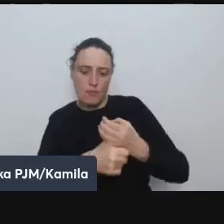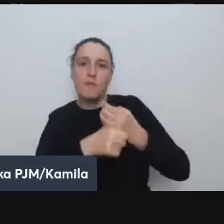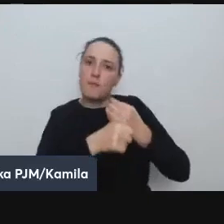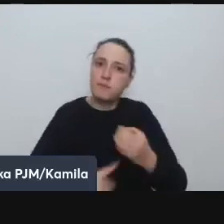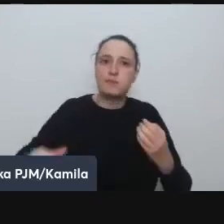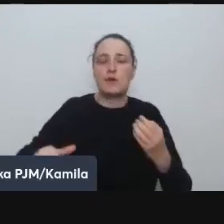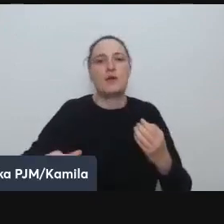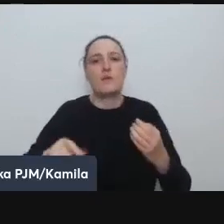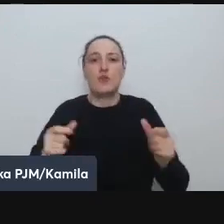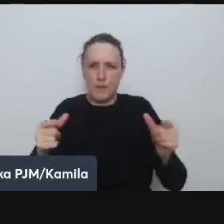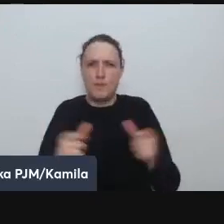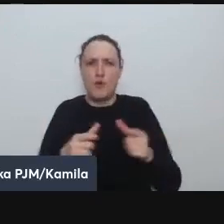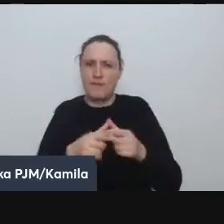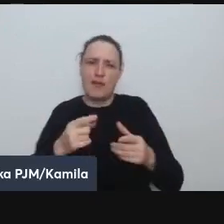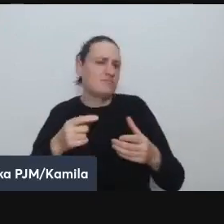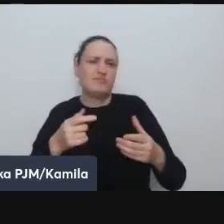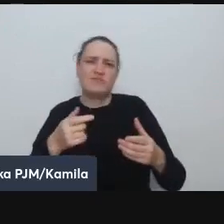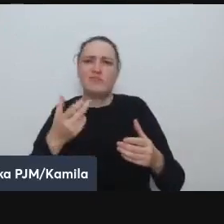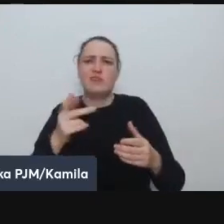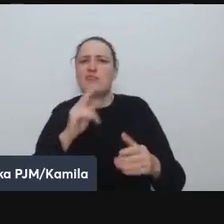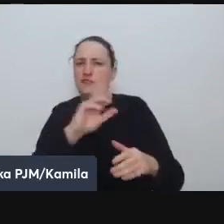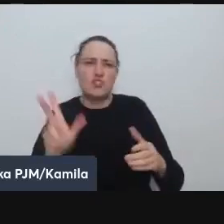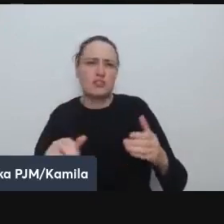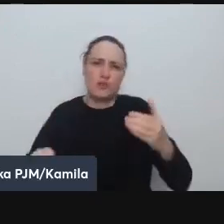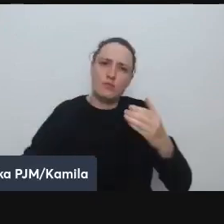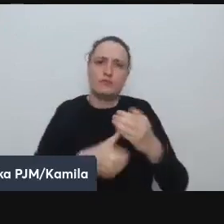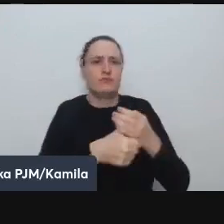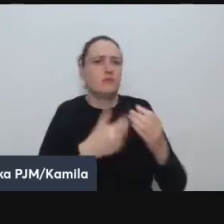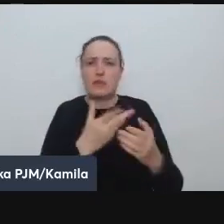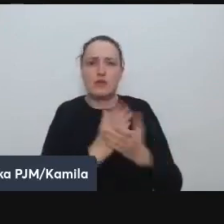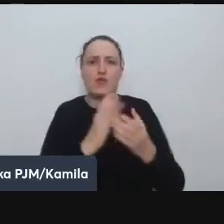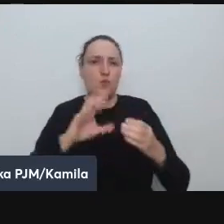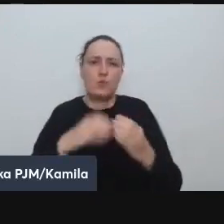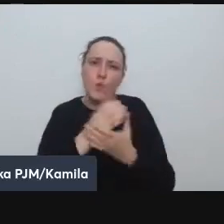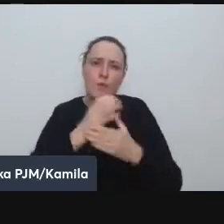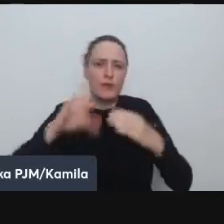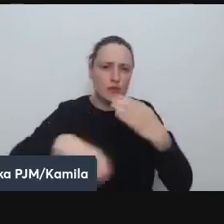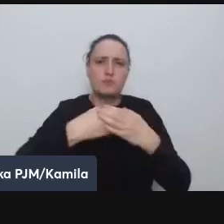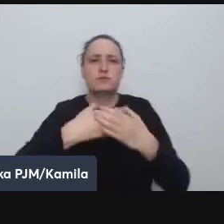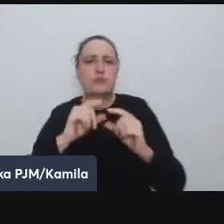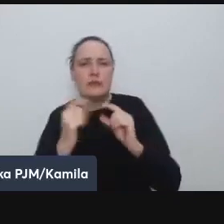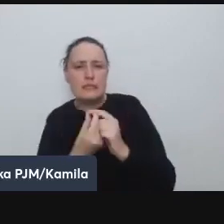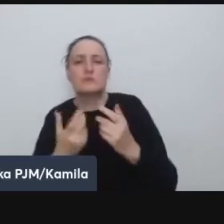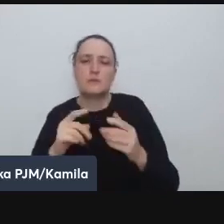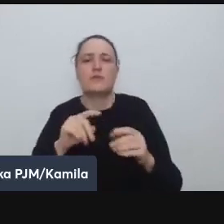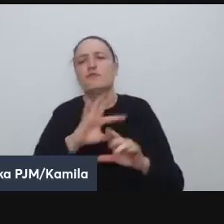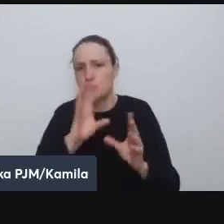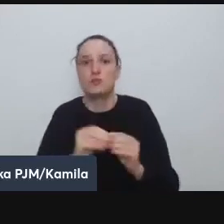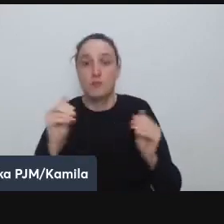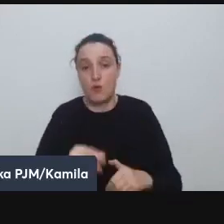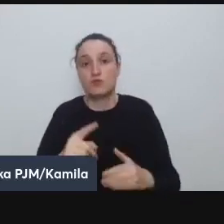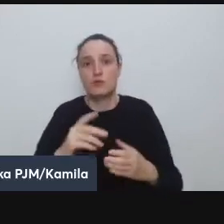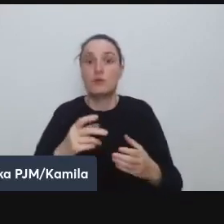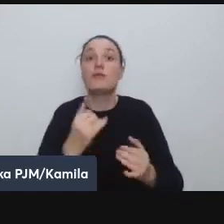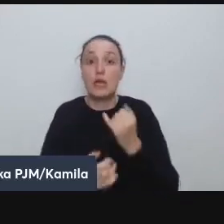tylko tamponów, wszystkich tych produktów dopochwowych, może dotyczyć, chociaż badań jest dosyć mało, ale jednak tak,